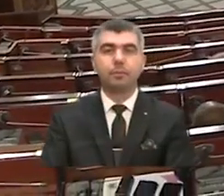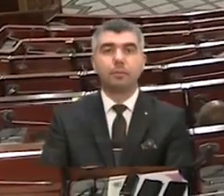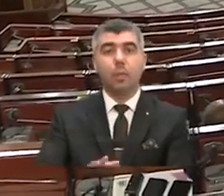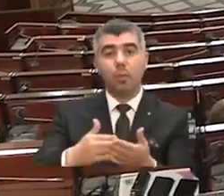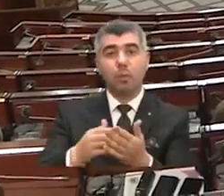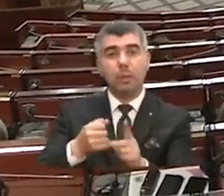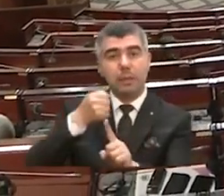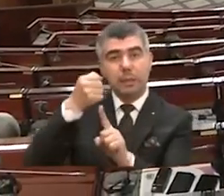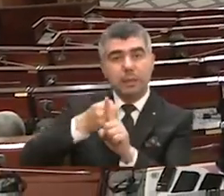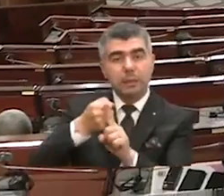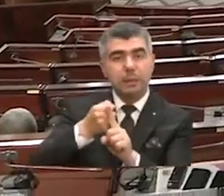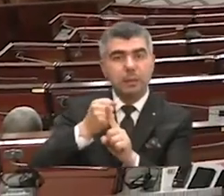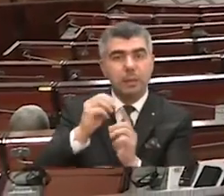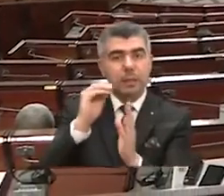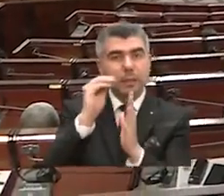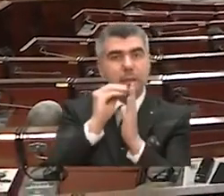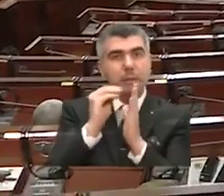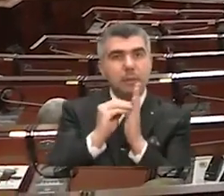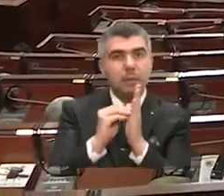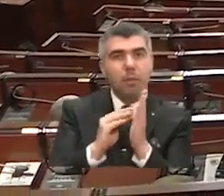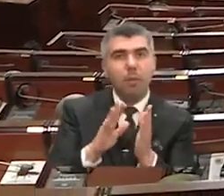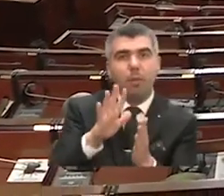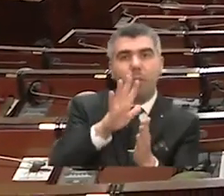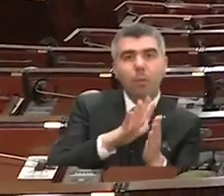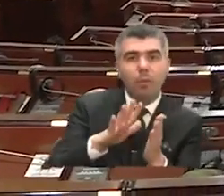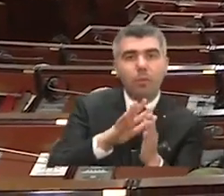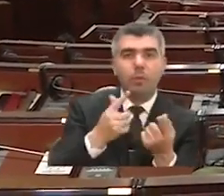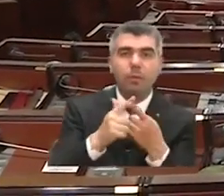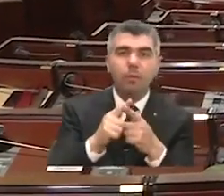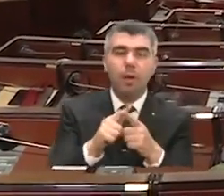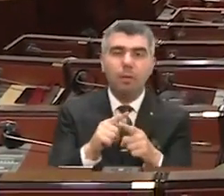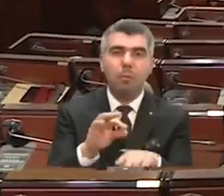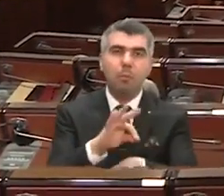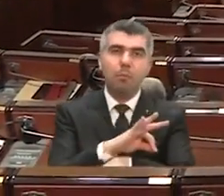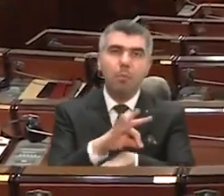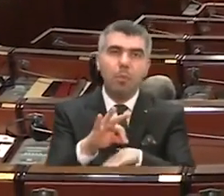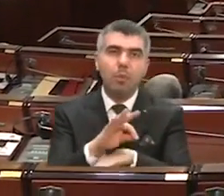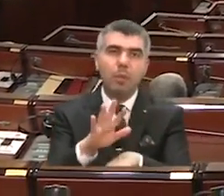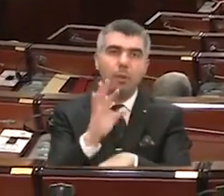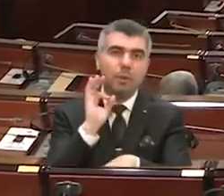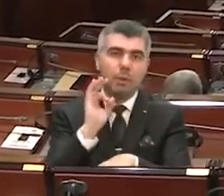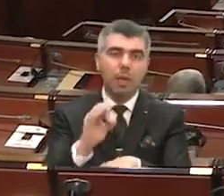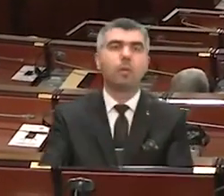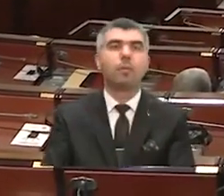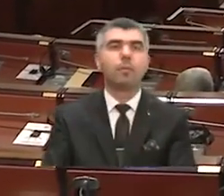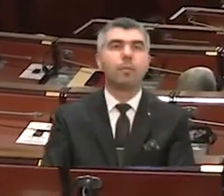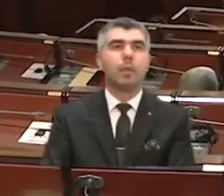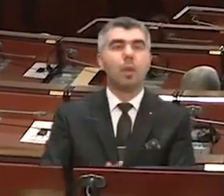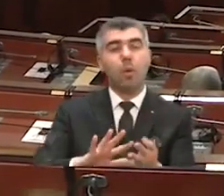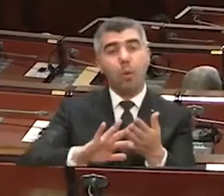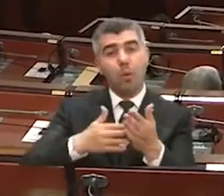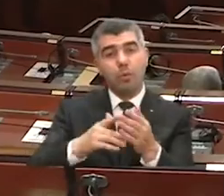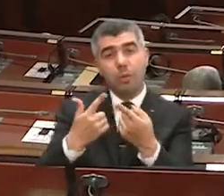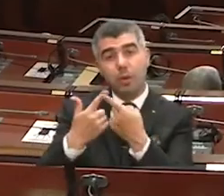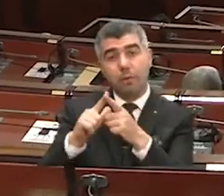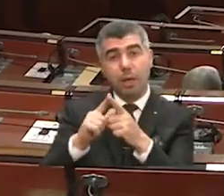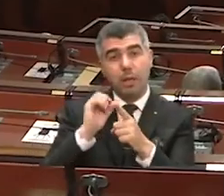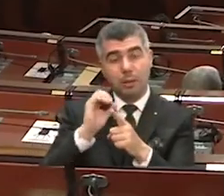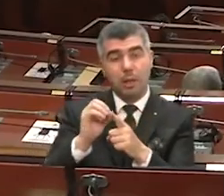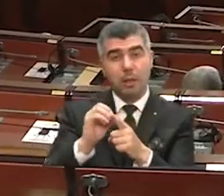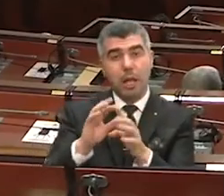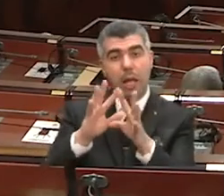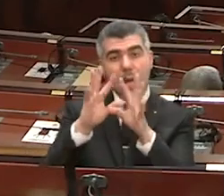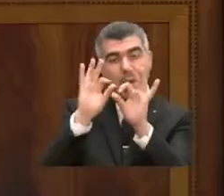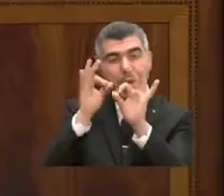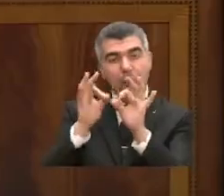الأهداف المسطرة في توفير جميع الموارد البشرية والإمكانيات المادية من خلال مضاعفة أعداد